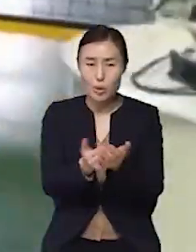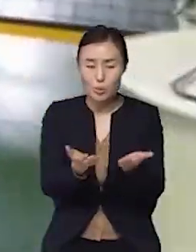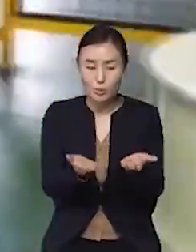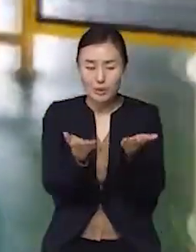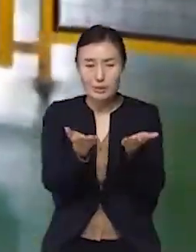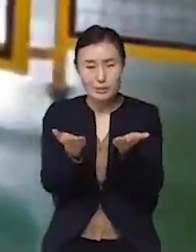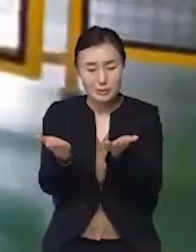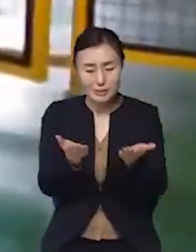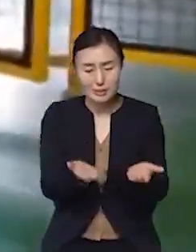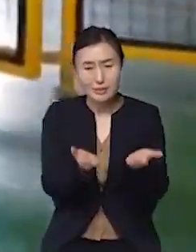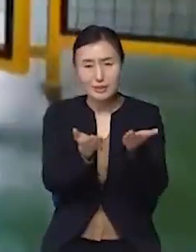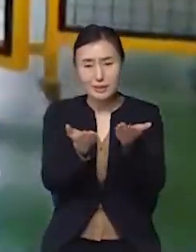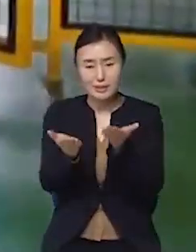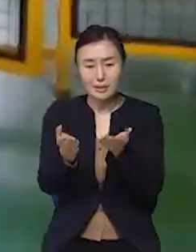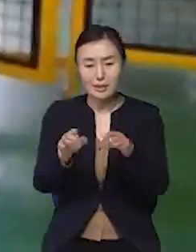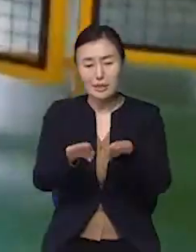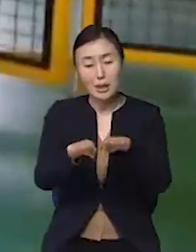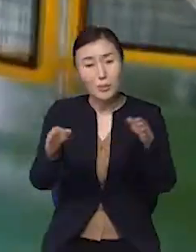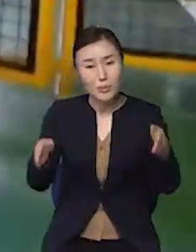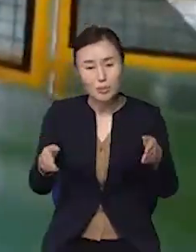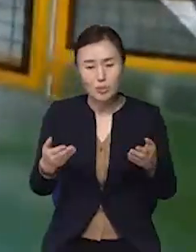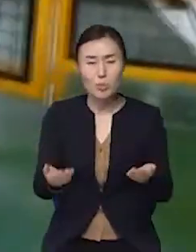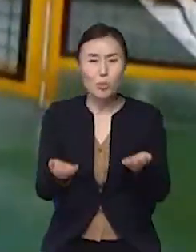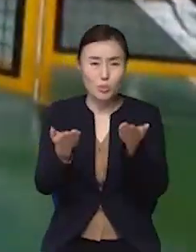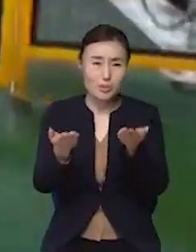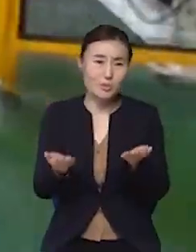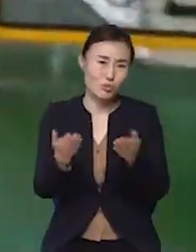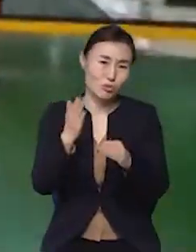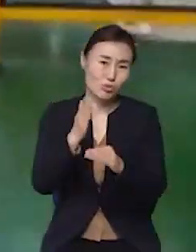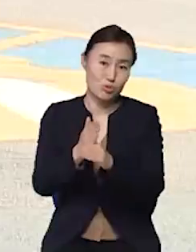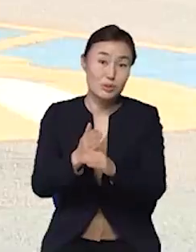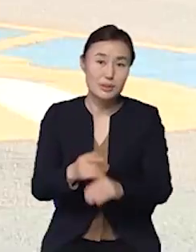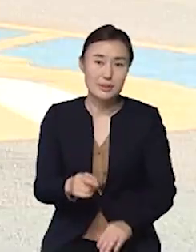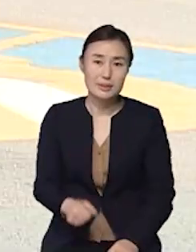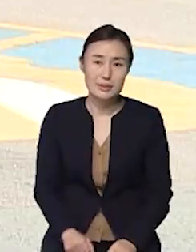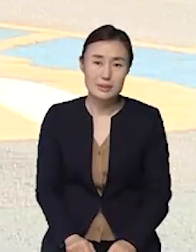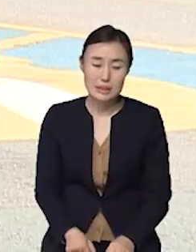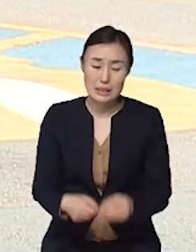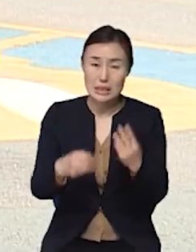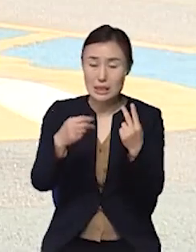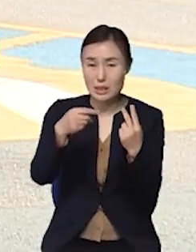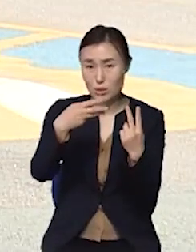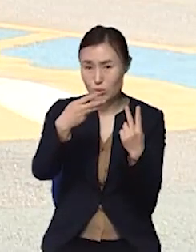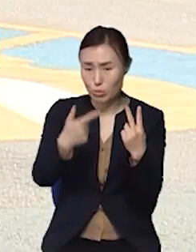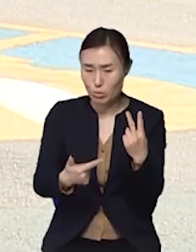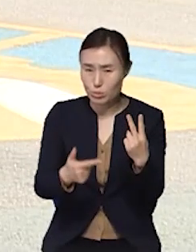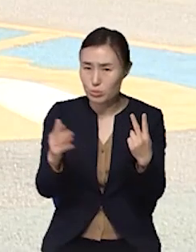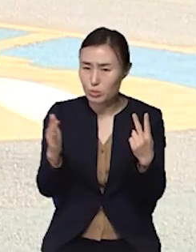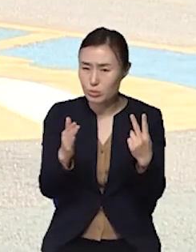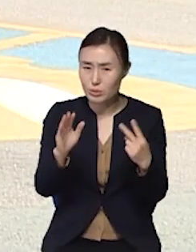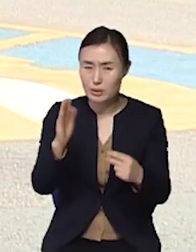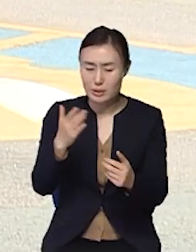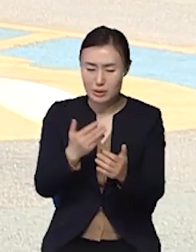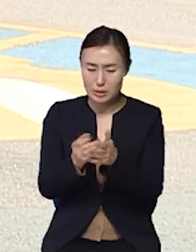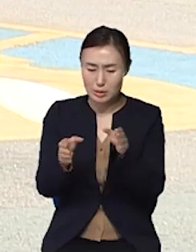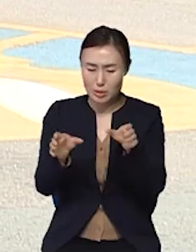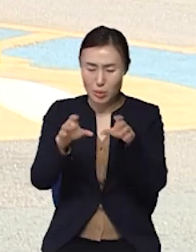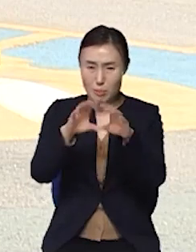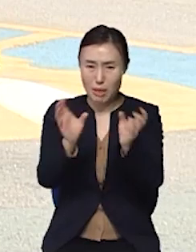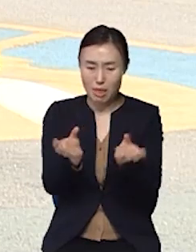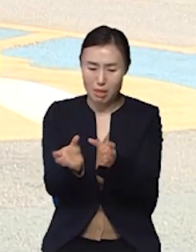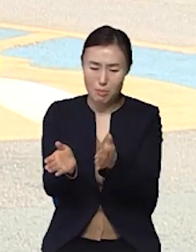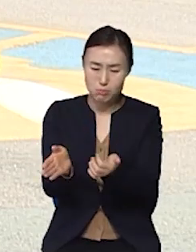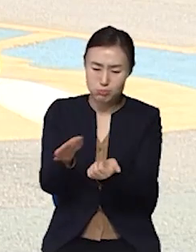이용해 코일을 작업대 위로 옮기던 중이었습니다. 2톤에 가까운 무게의 철판 코일에 깔린 A씨는